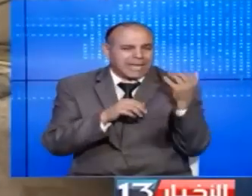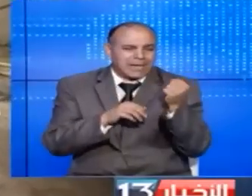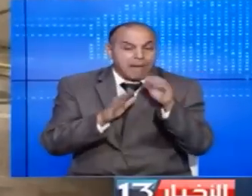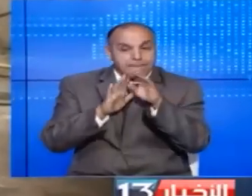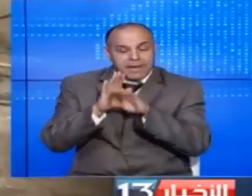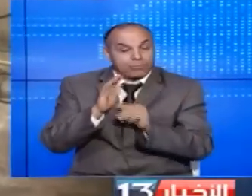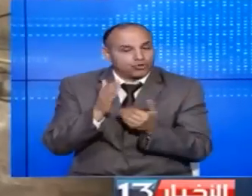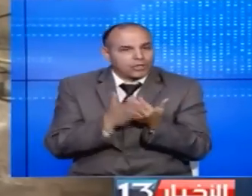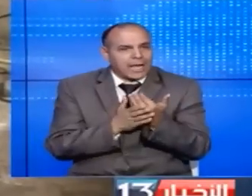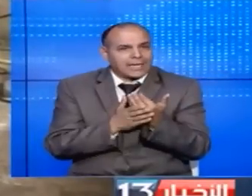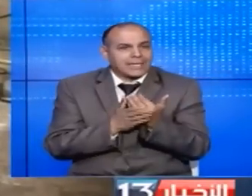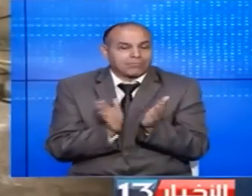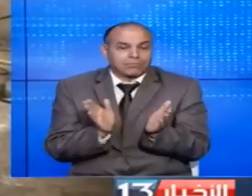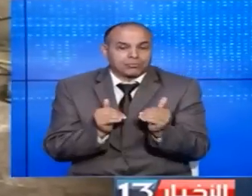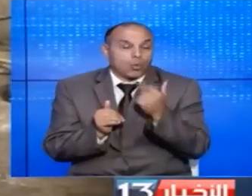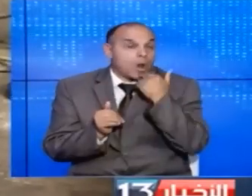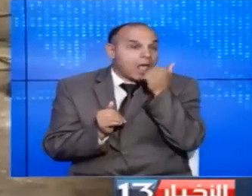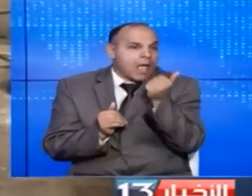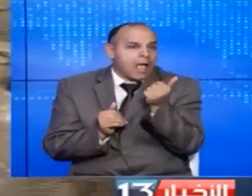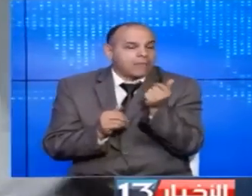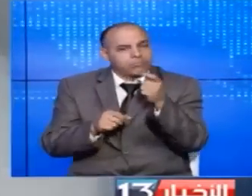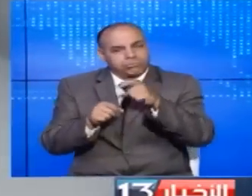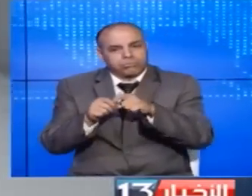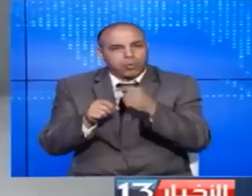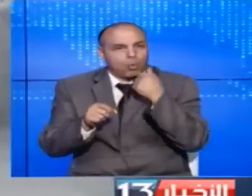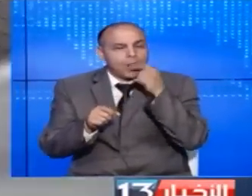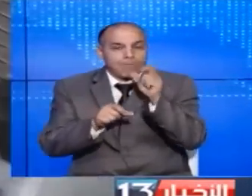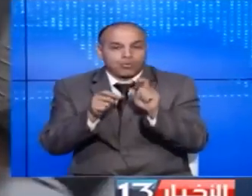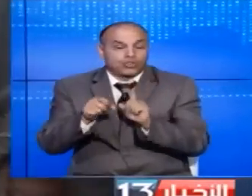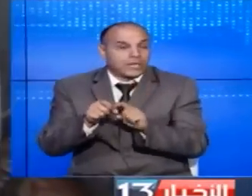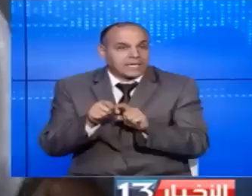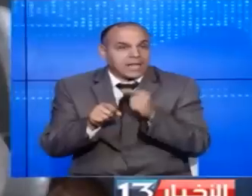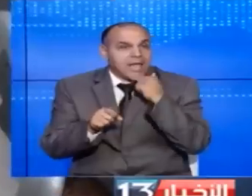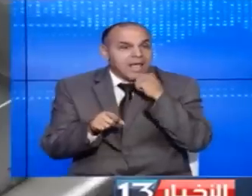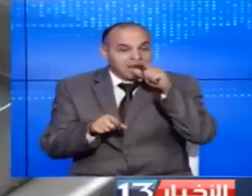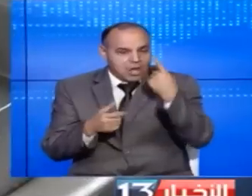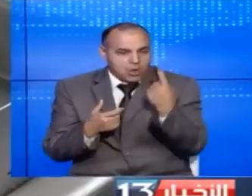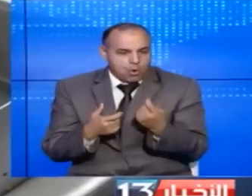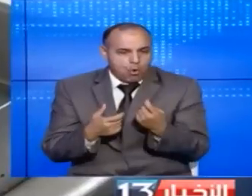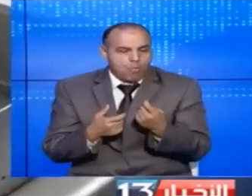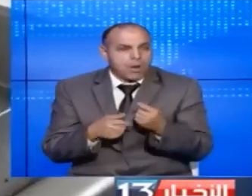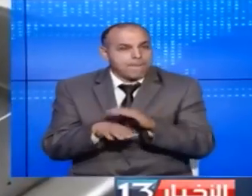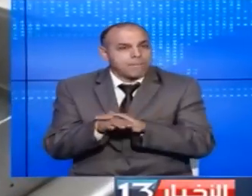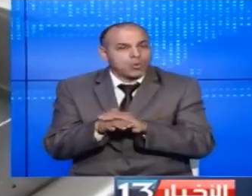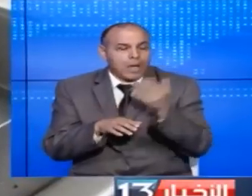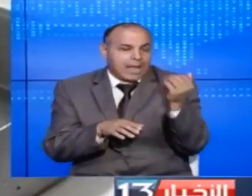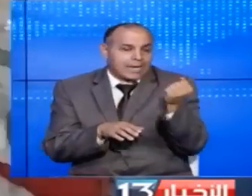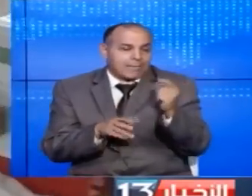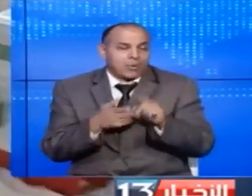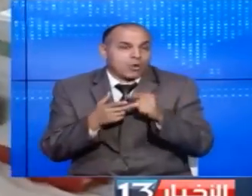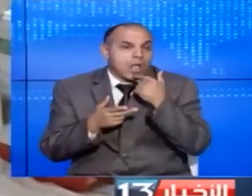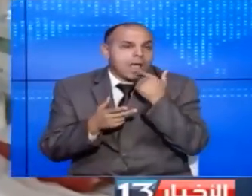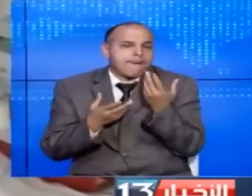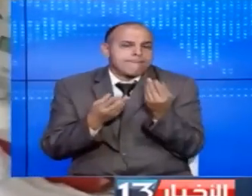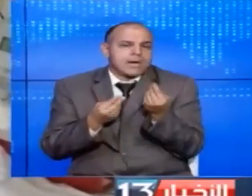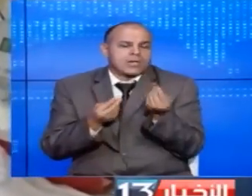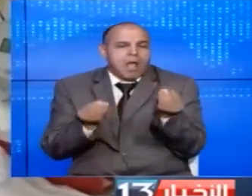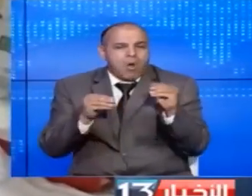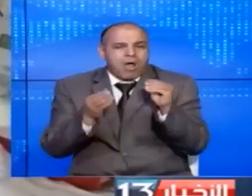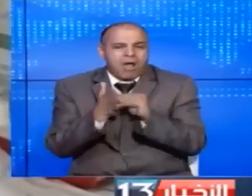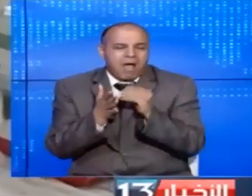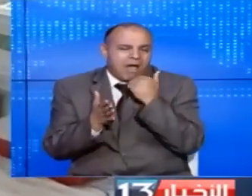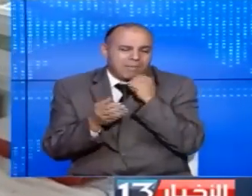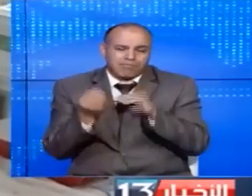استراتيجية جديدة للقطاع عناصر قد تساهم وفق المشاركين في هذا اليوم في دعم منظومة الألبان وعدم تكرار